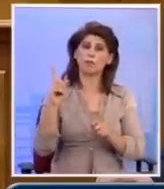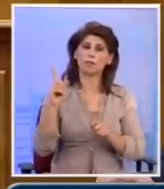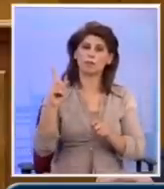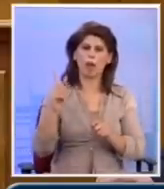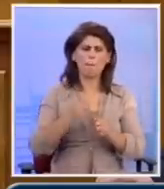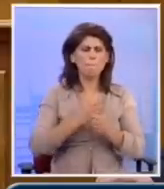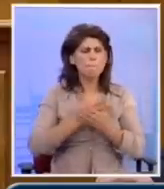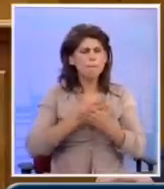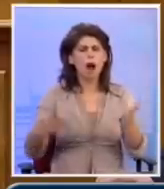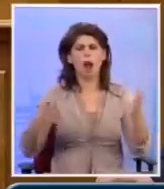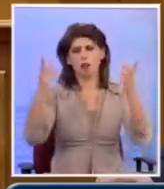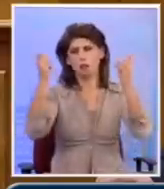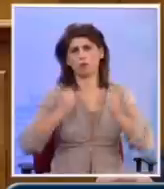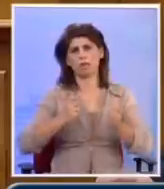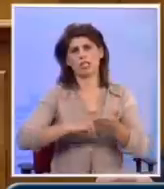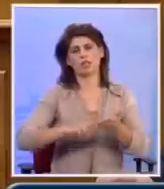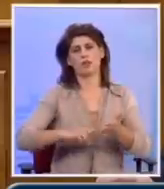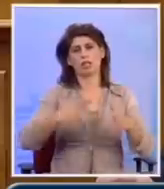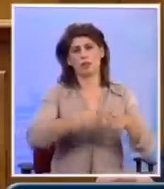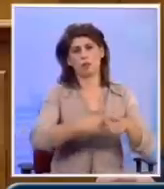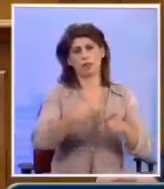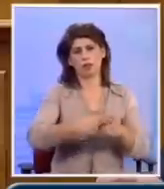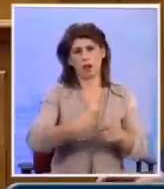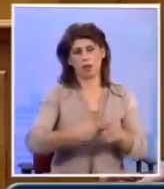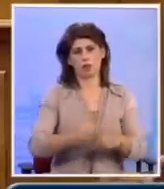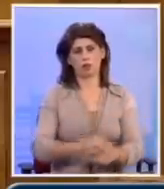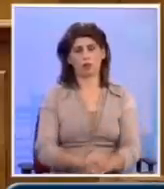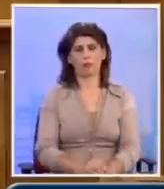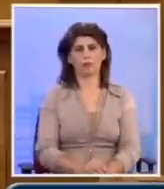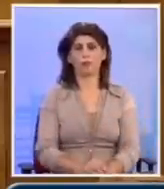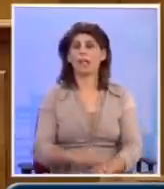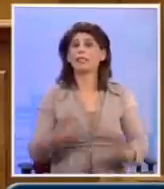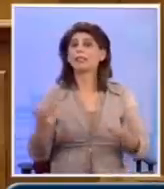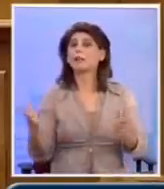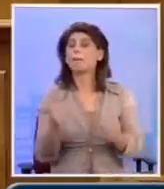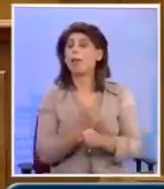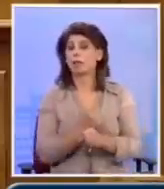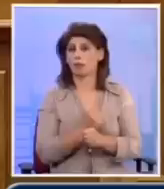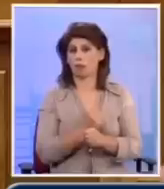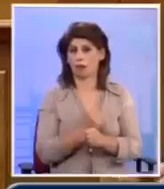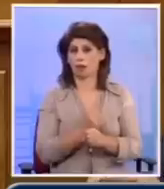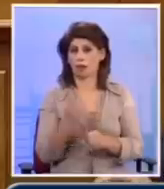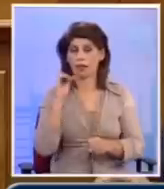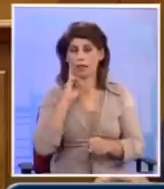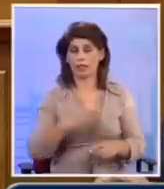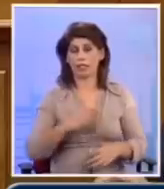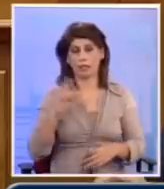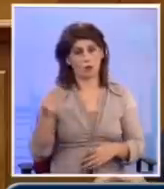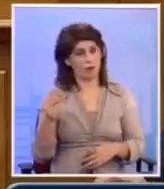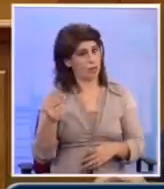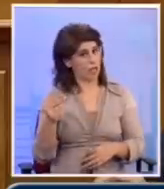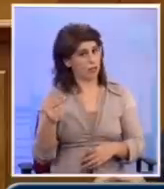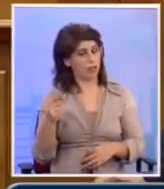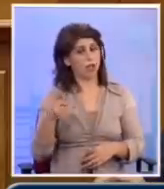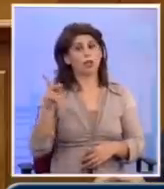ανεπίστρεπτη ζημία στα ασφαλιστικά ταμεία της χώρας. Τι πέτυχε, κυρίες και κύριοι βουλευτές,